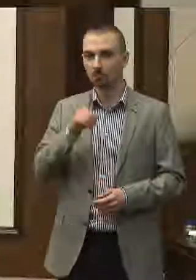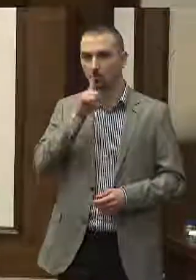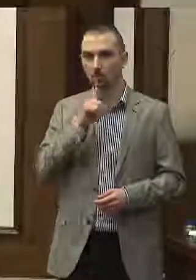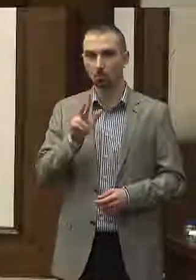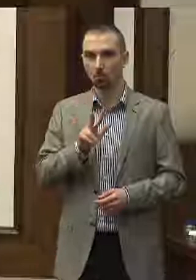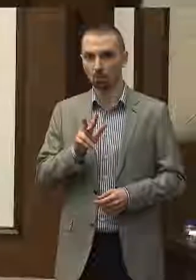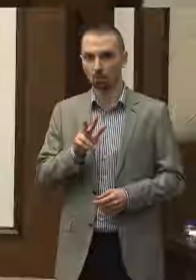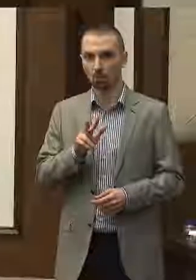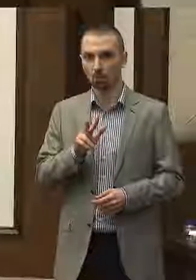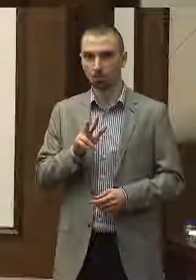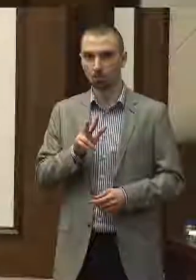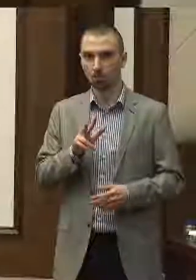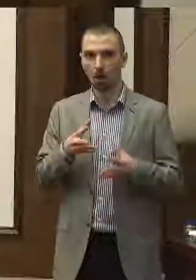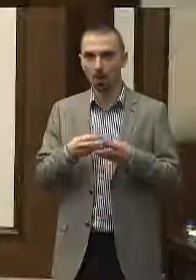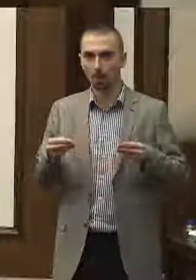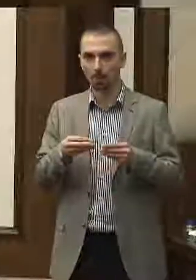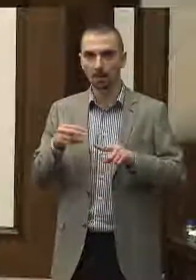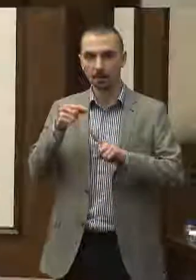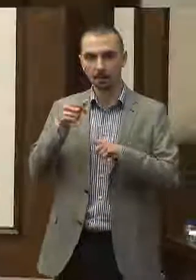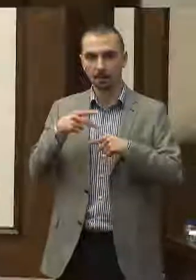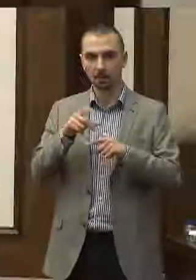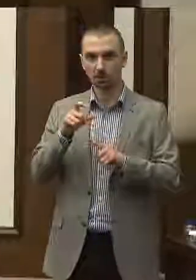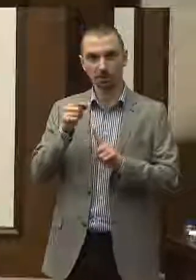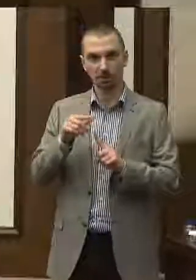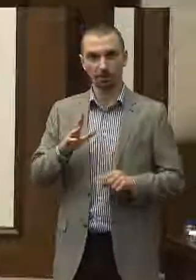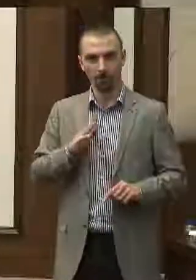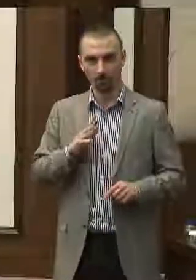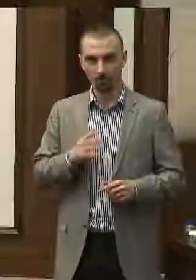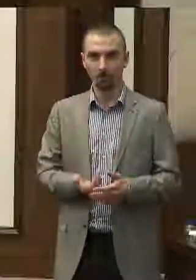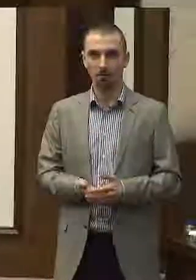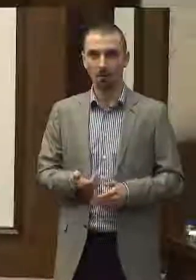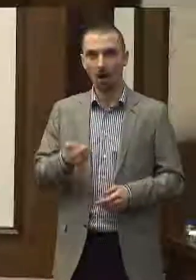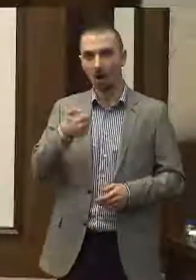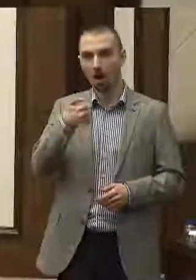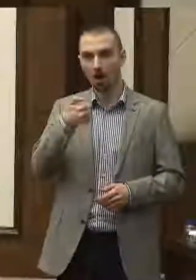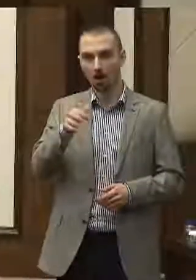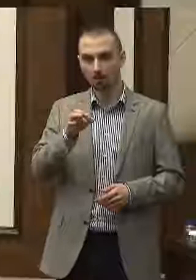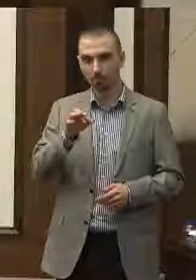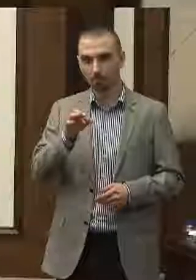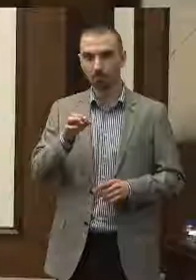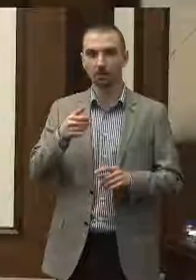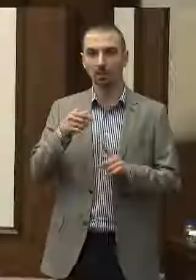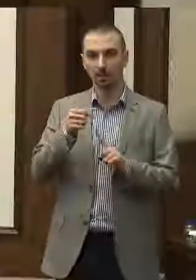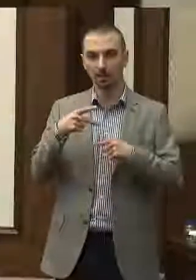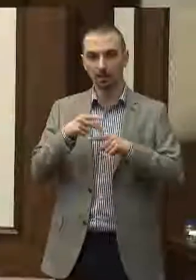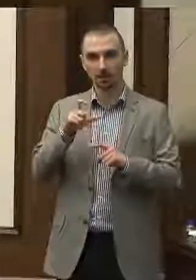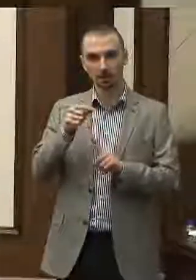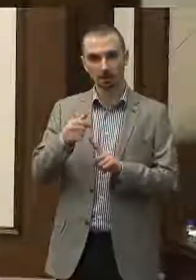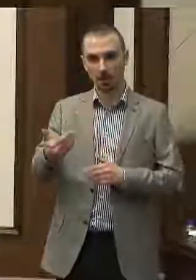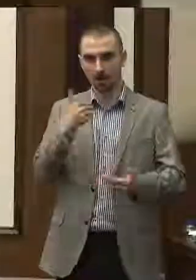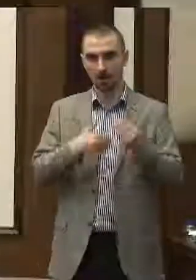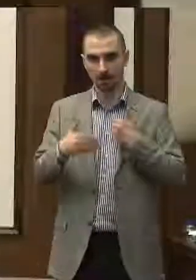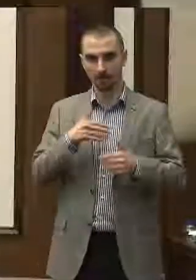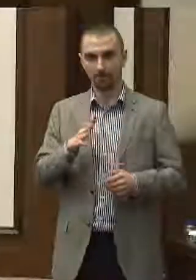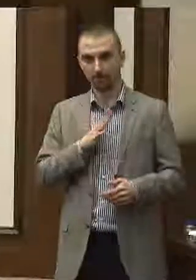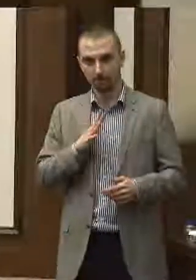130 tane kayıtlı izcimiz var. Fakat bize gelen 60 izcimiz ve devamlı, sürekli,